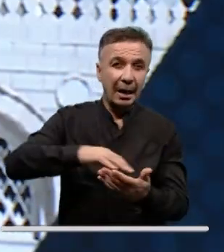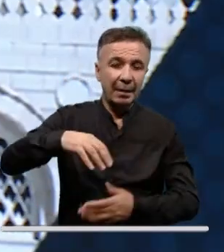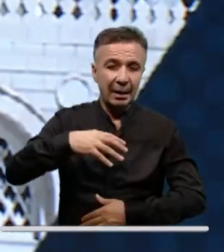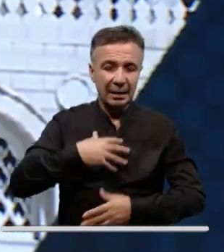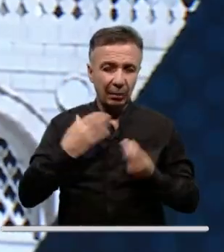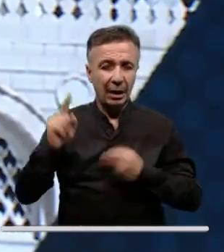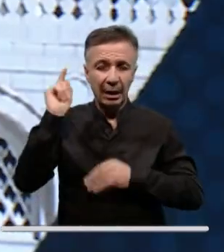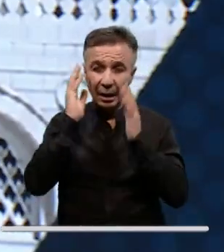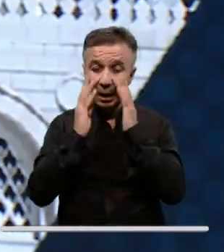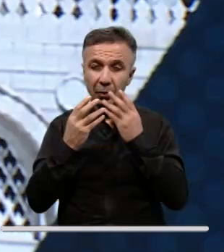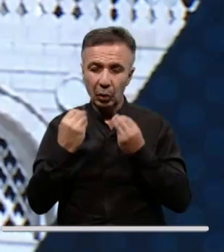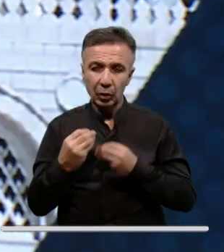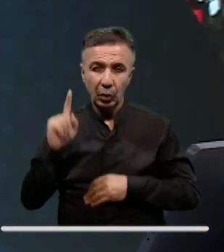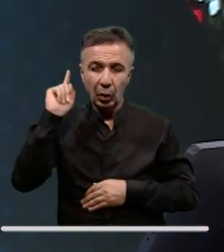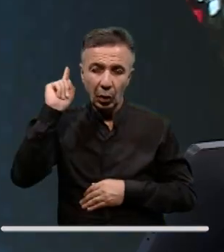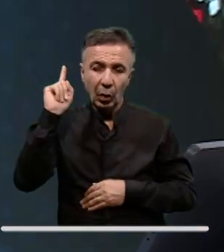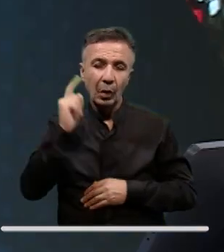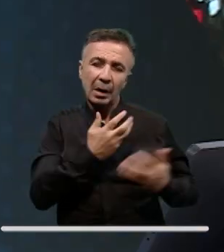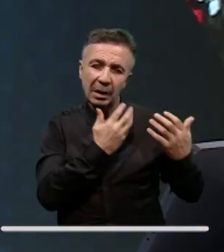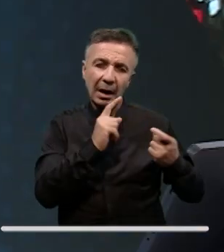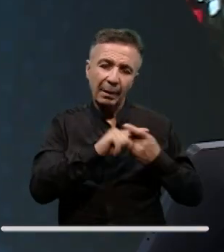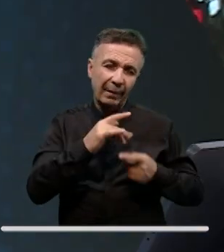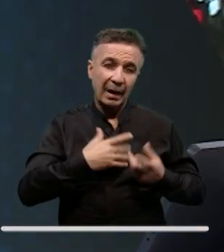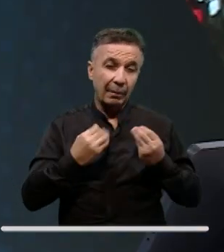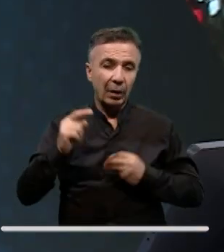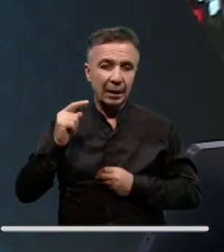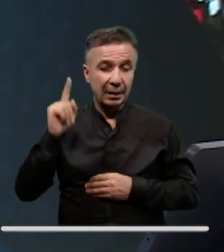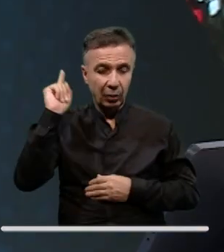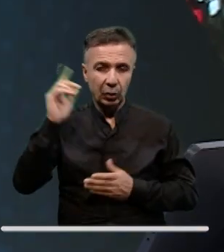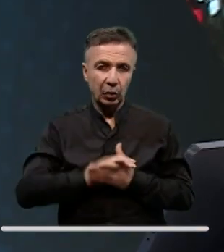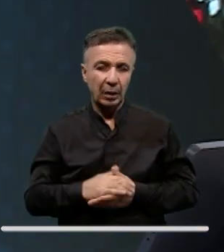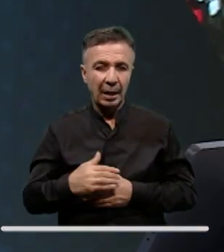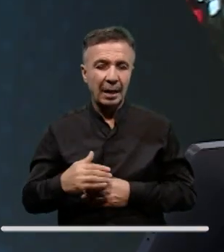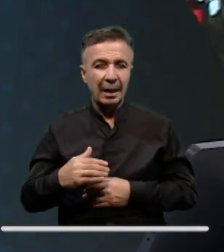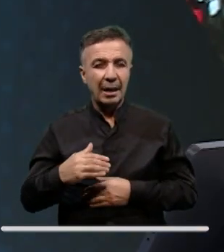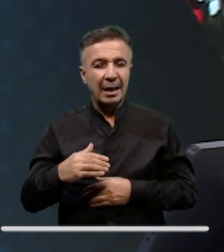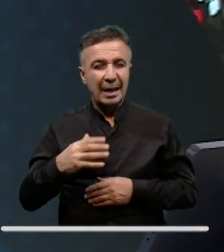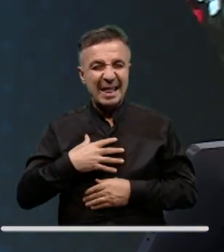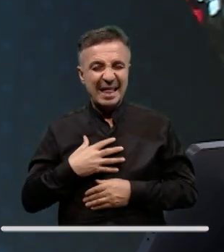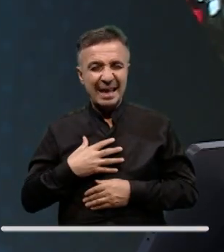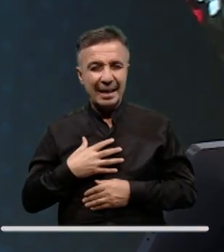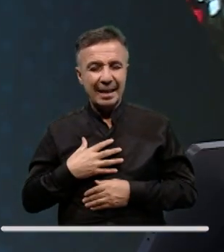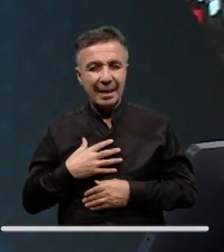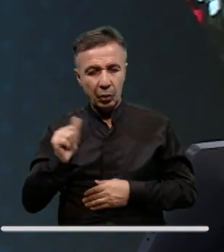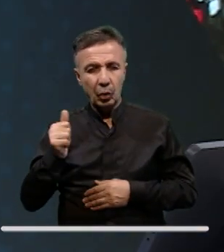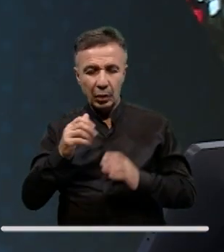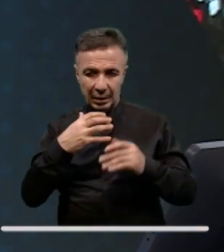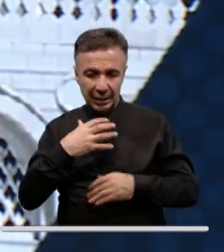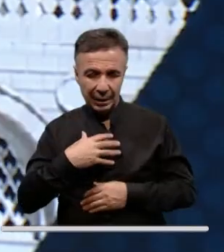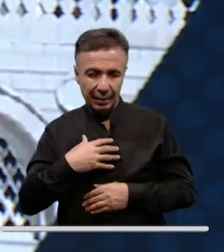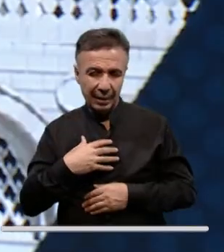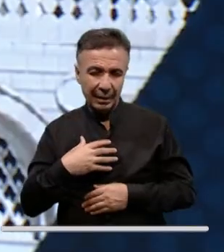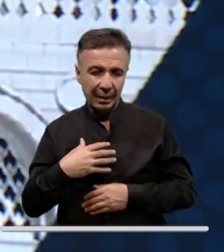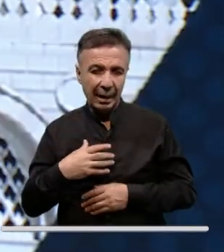olsun ki o rahmandır rahimdir Eee din gününün sahibidir Eee diye başlıyor